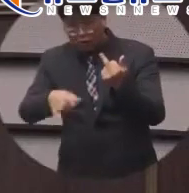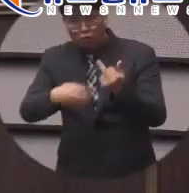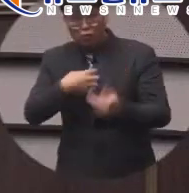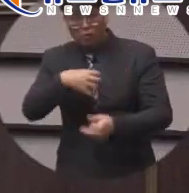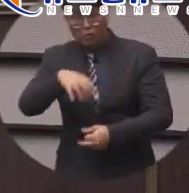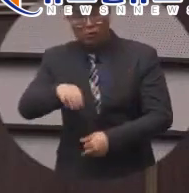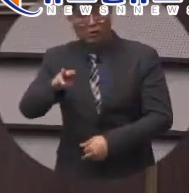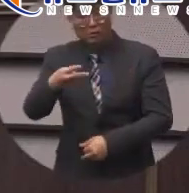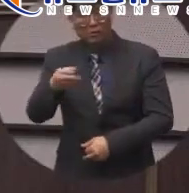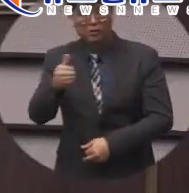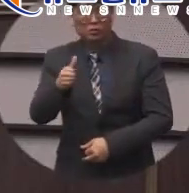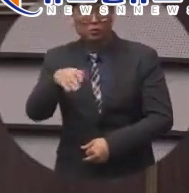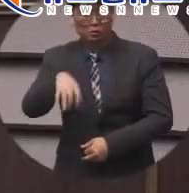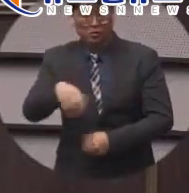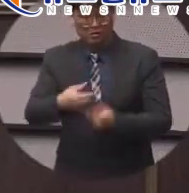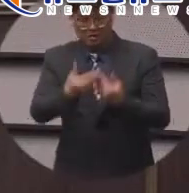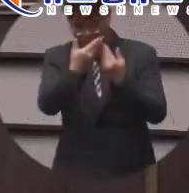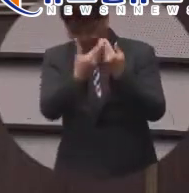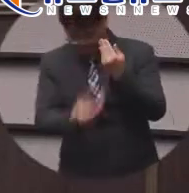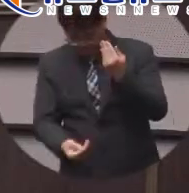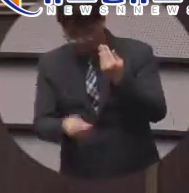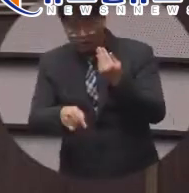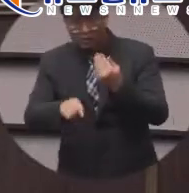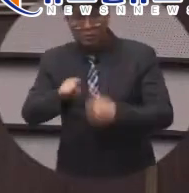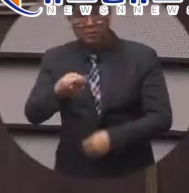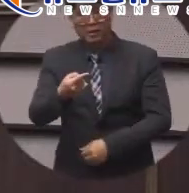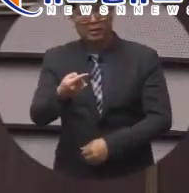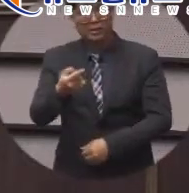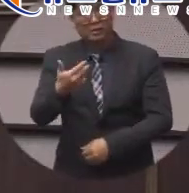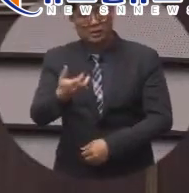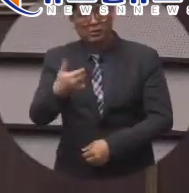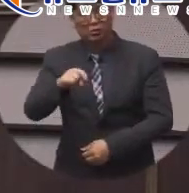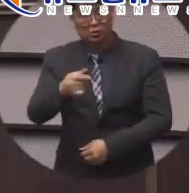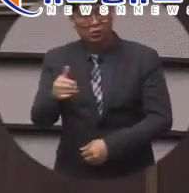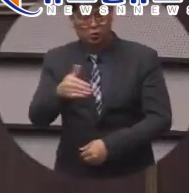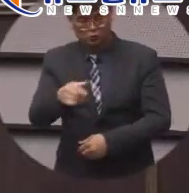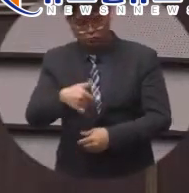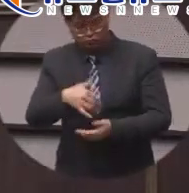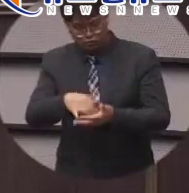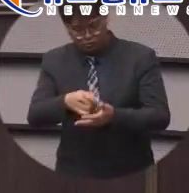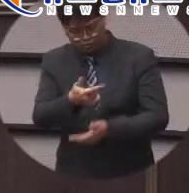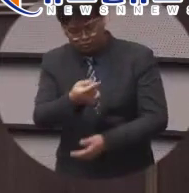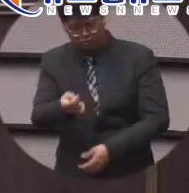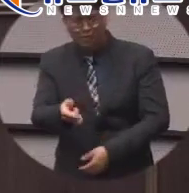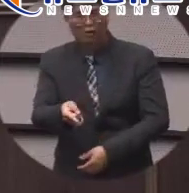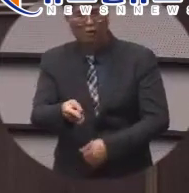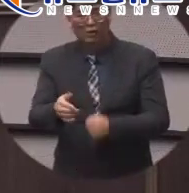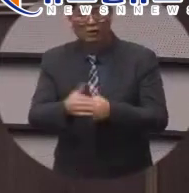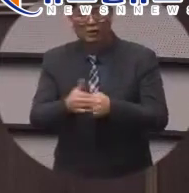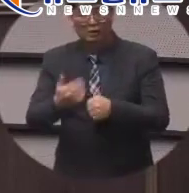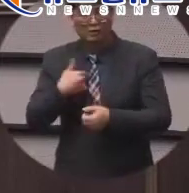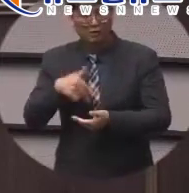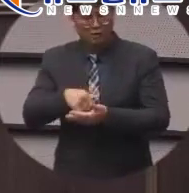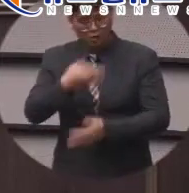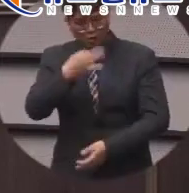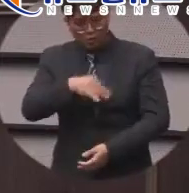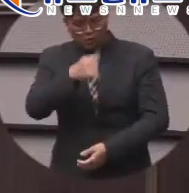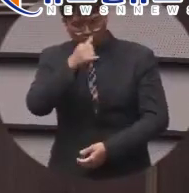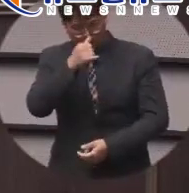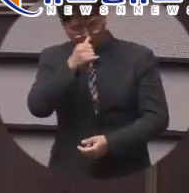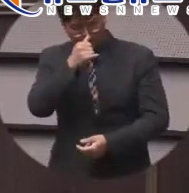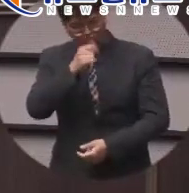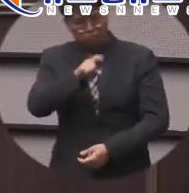313개소, 급경사지는 178개소로 그 수가 상당하여 본 의원은 실효성 있는